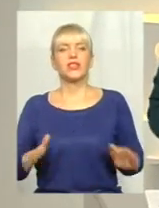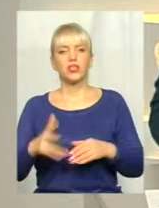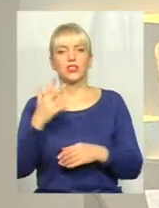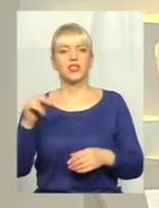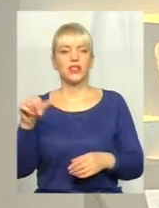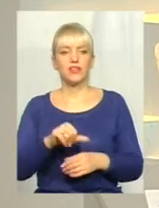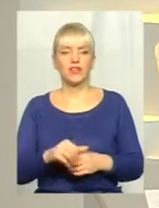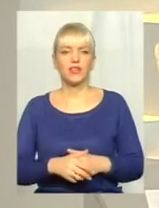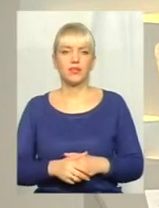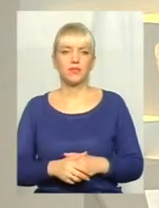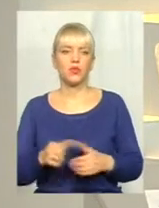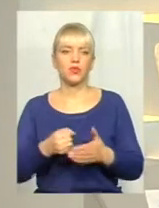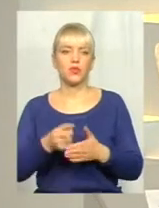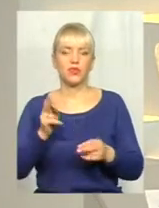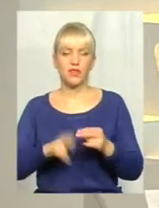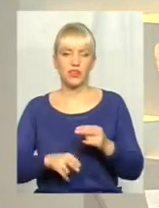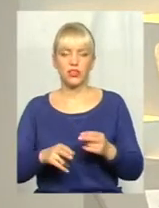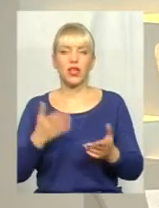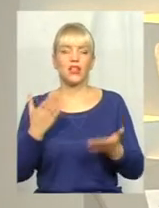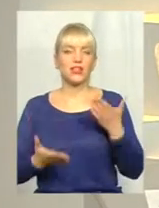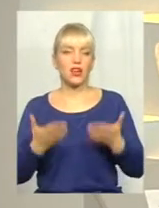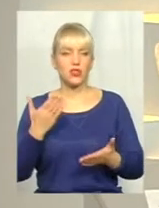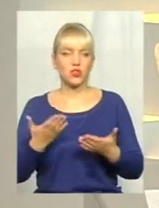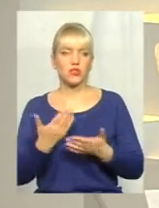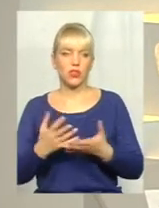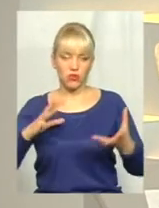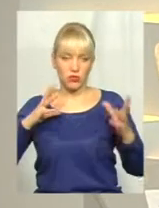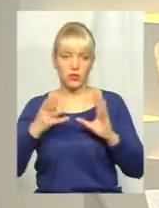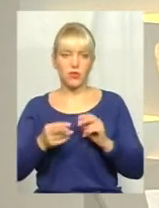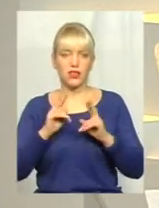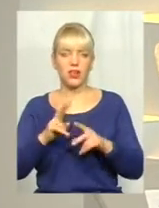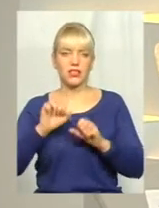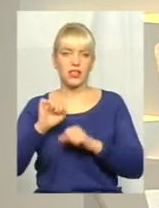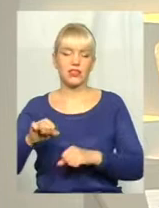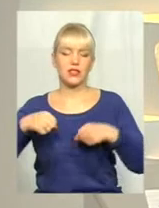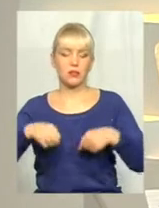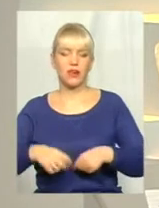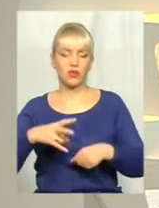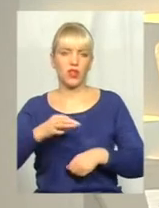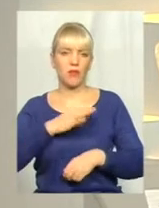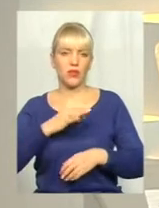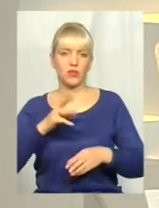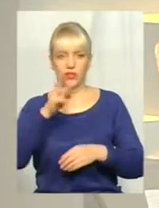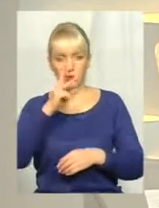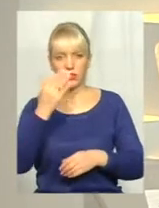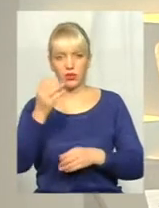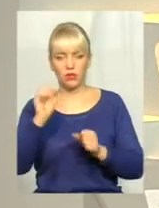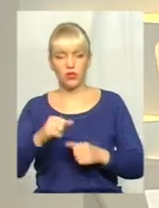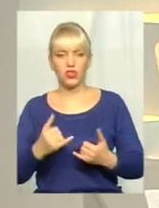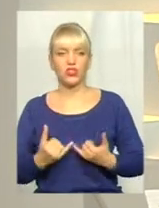3 хвилини до завершення. Якщо так підсумувати, як захистити право на білу зарплату? Ти можеш,